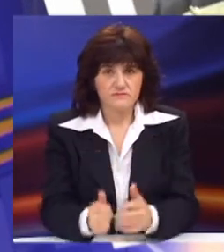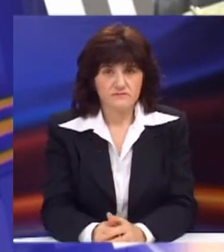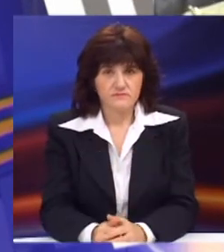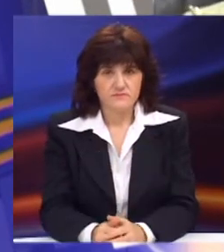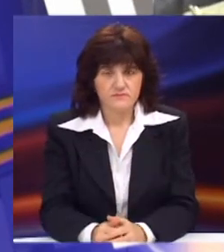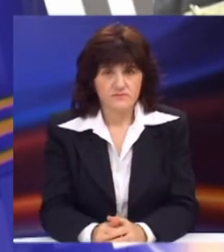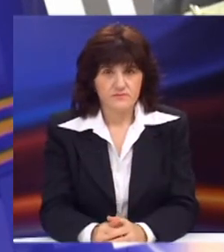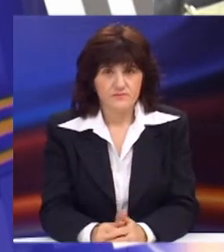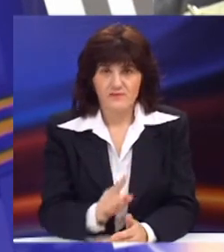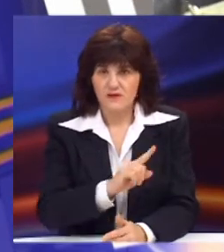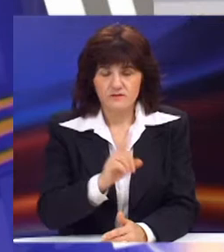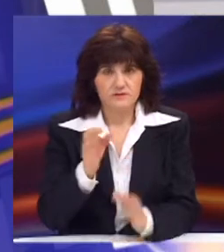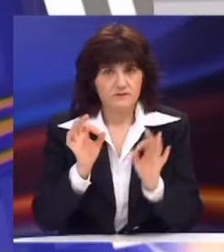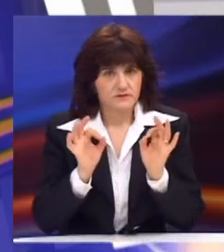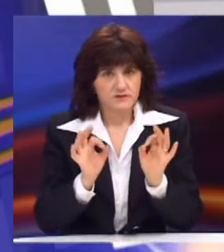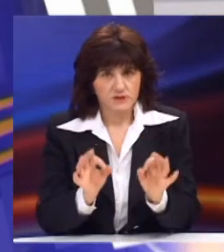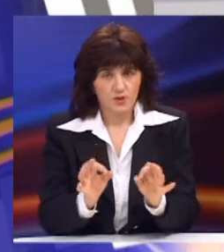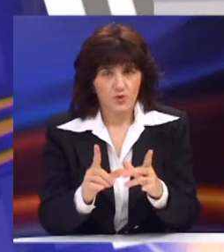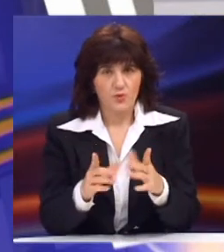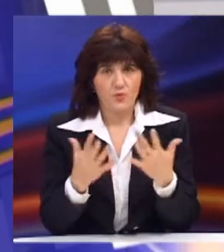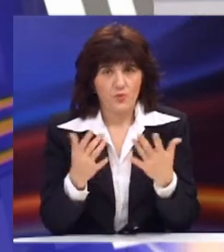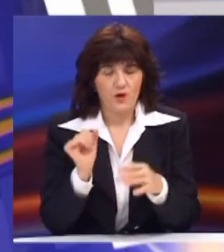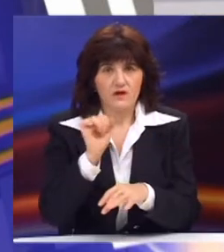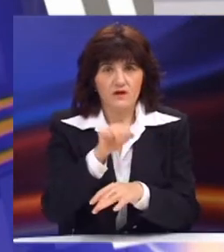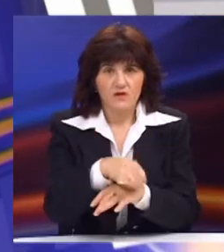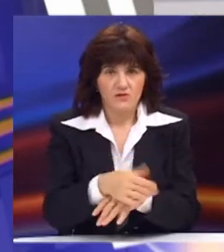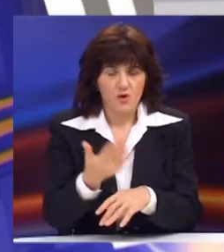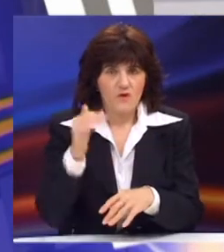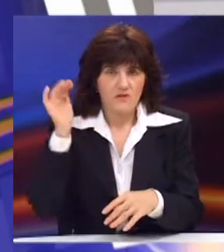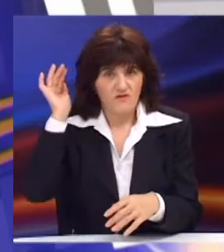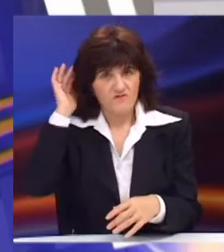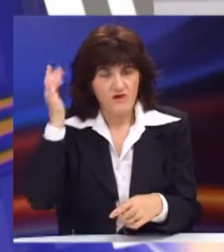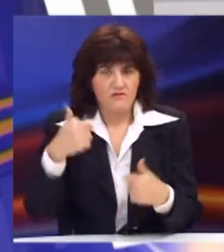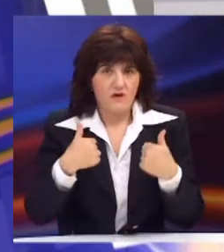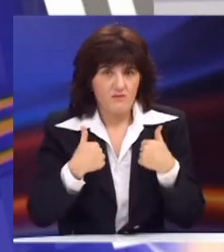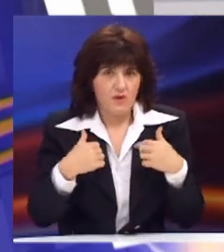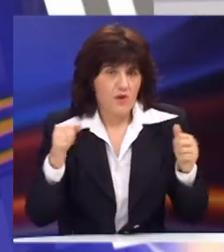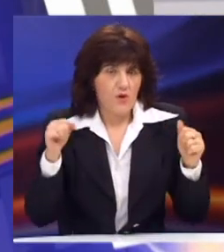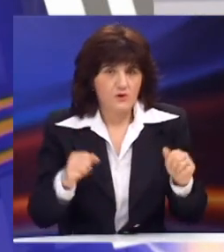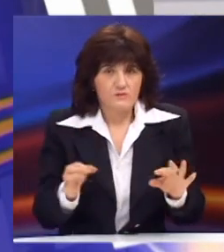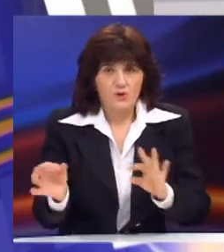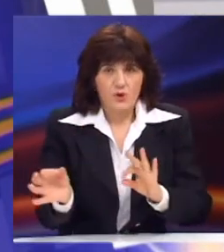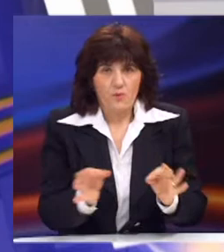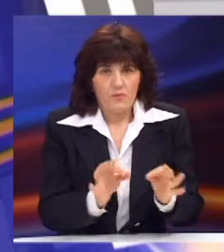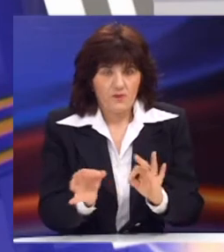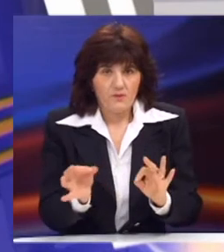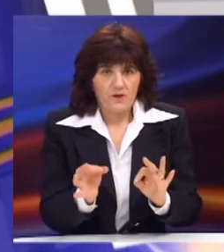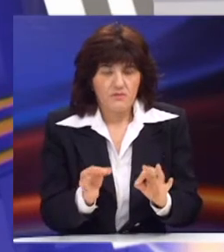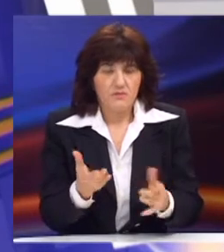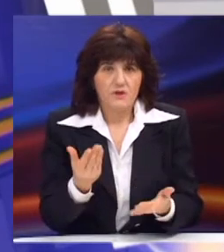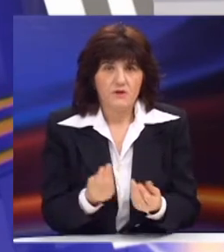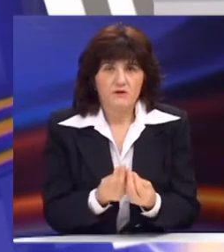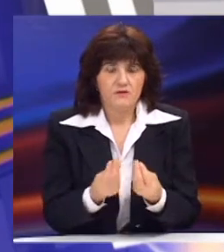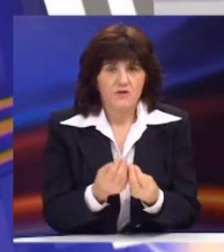pristati. I sigurno da ukoliko i dalje budemo ignorisani od strane vlade, mi se ozbiljno pripremamo